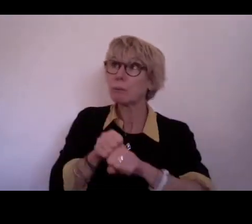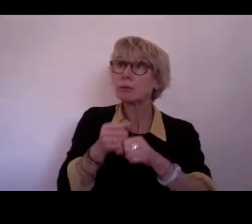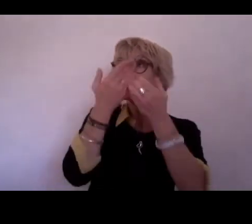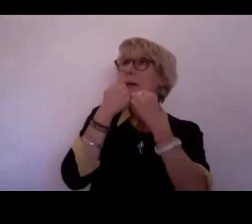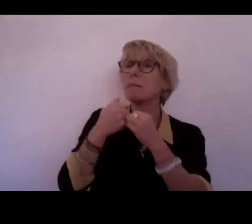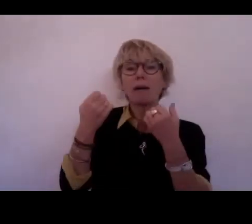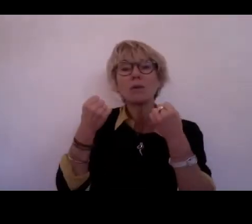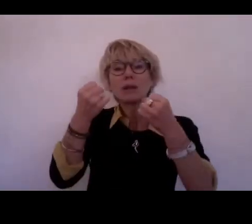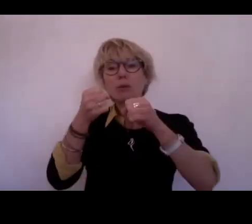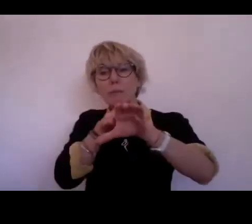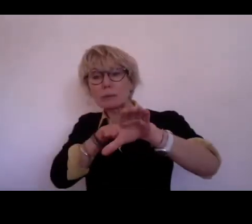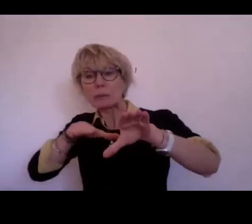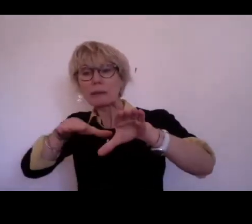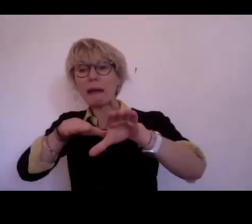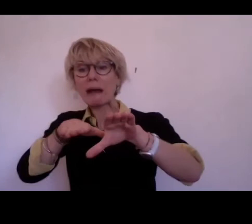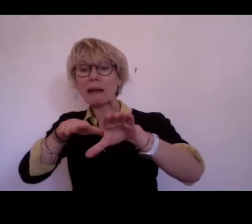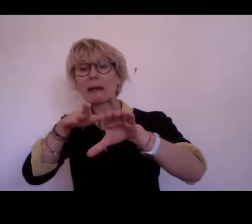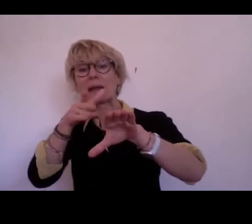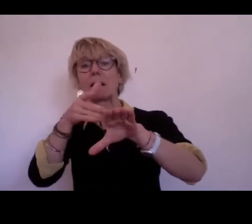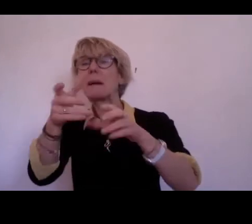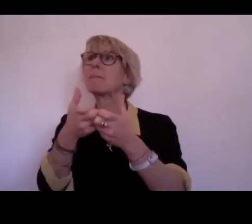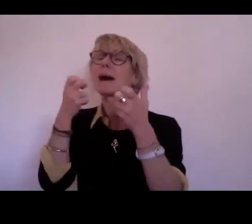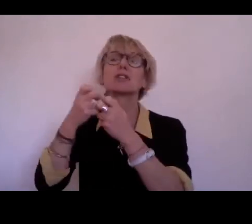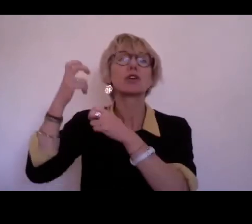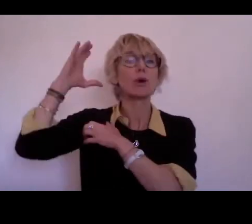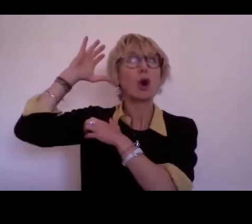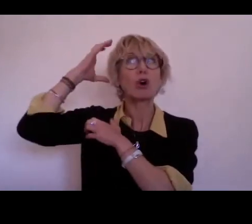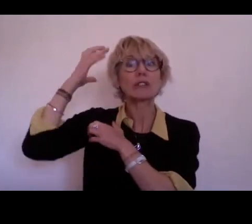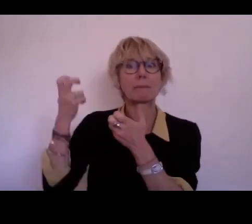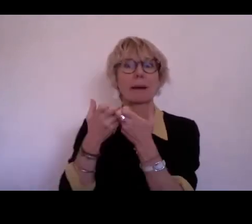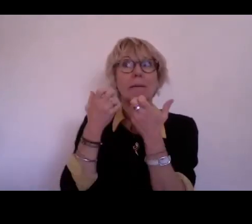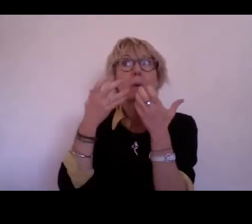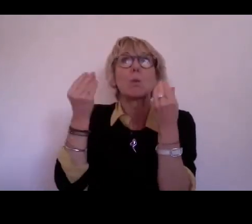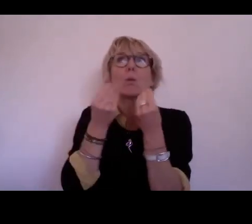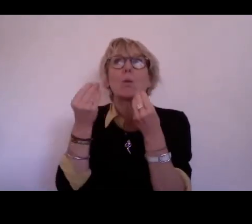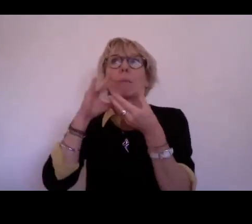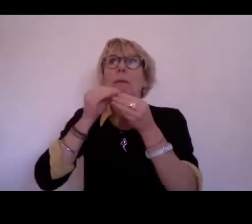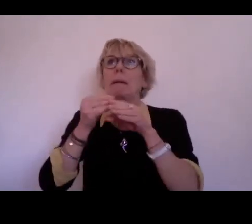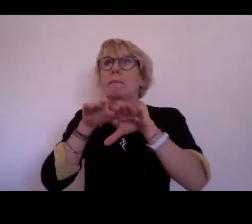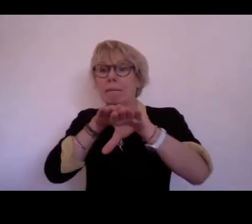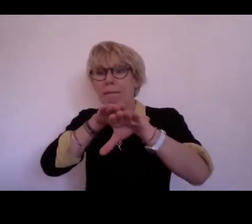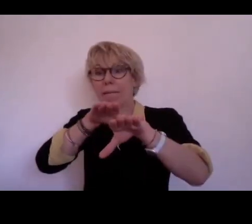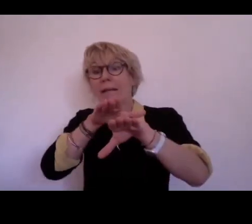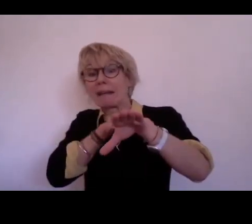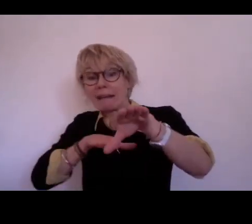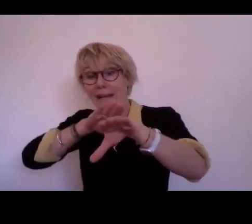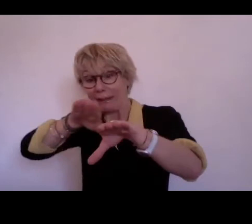à proximité même dans le musée, par exemple l'orangerie. Donc j'espère un peu ça aussi.